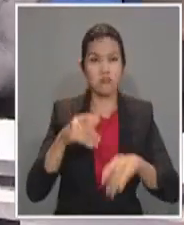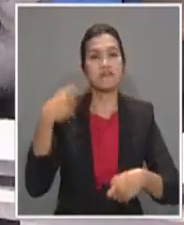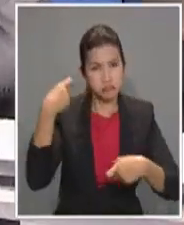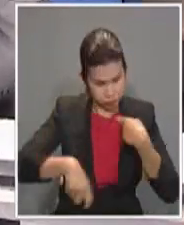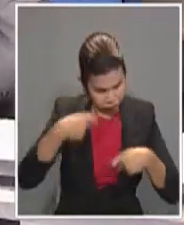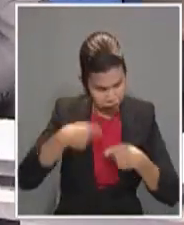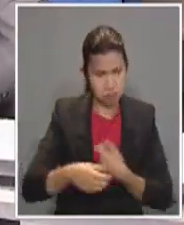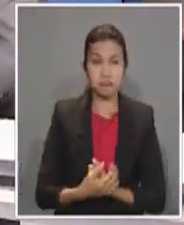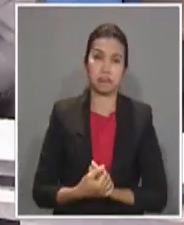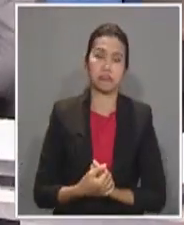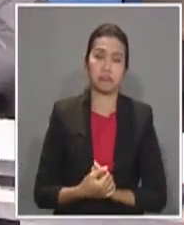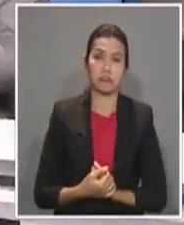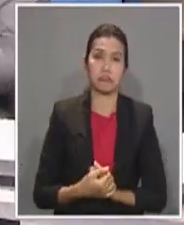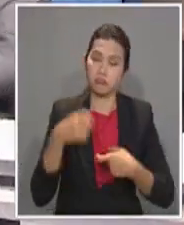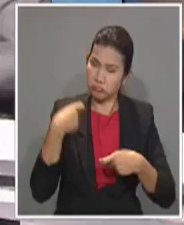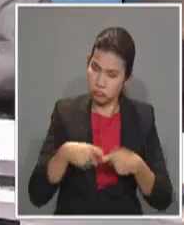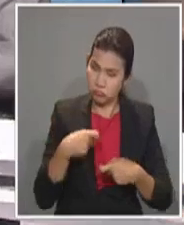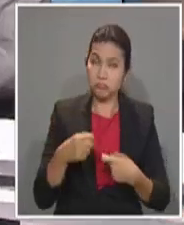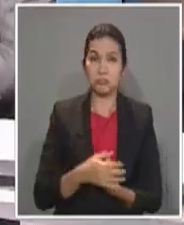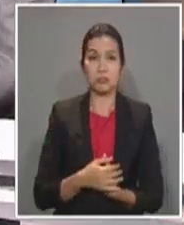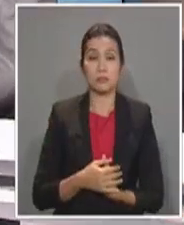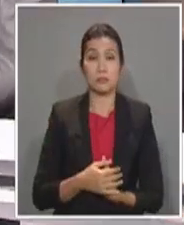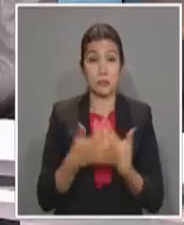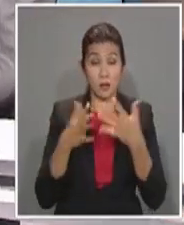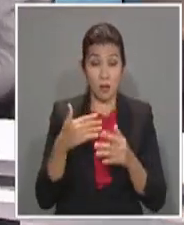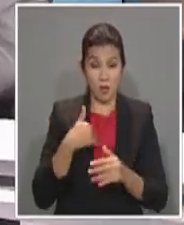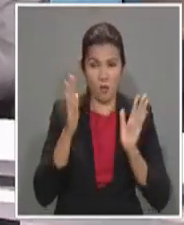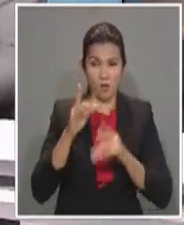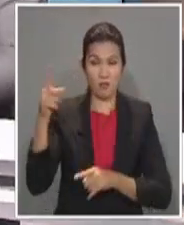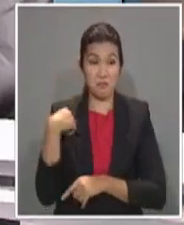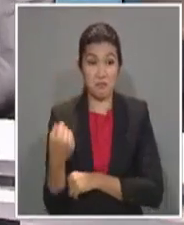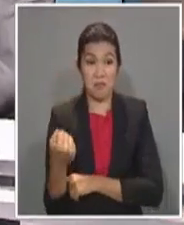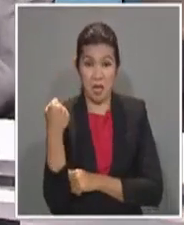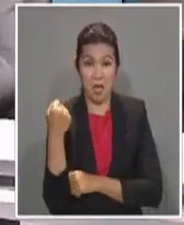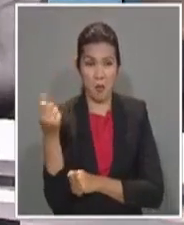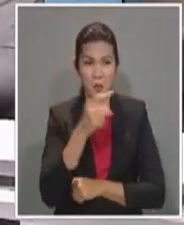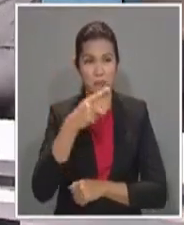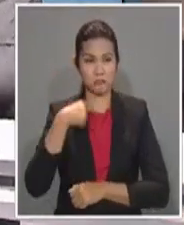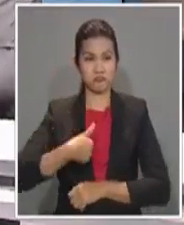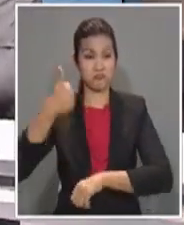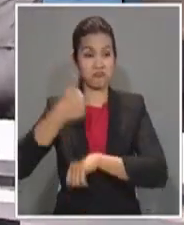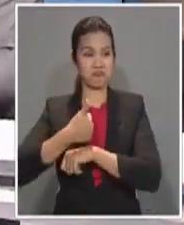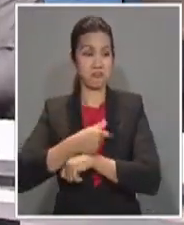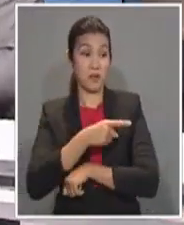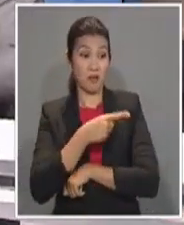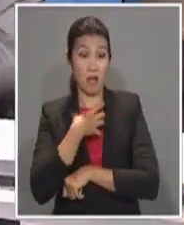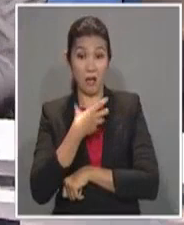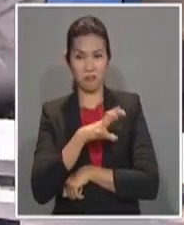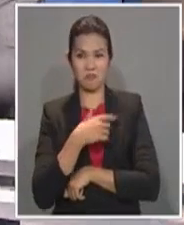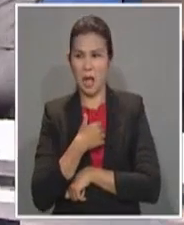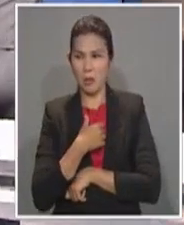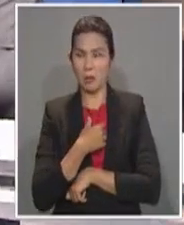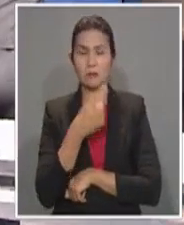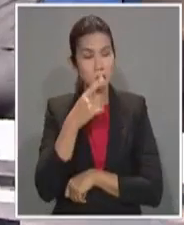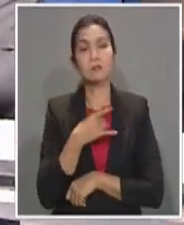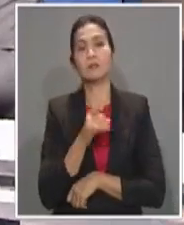ากแล้วก็ผู้ที่เหนือกว่านะครับขาใหญ่ไม่ยอมให้เลิกก็เลิกไม่ได้ เพ